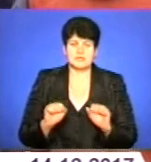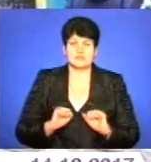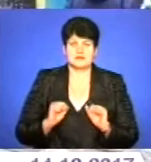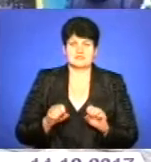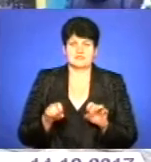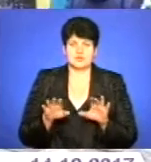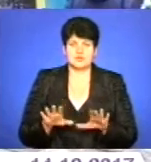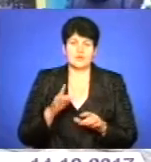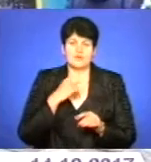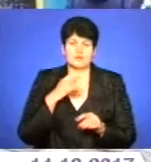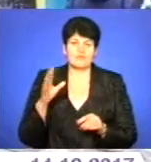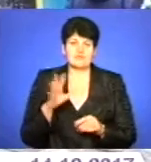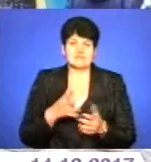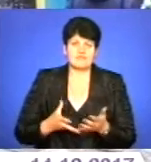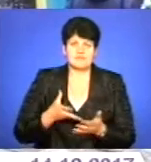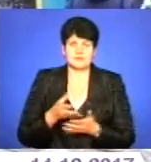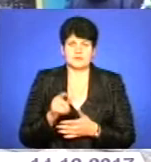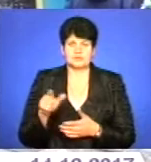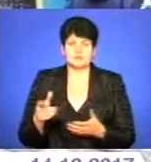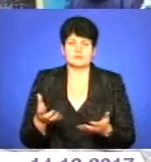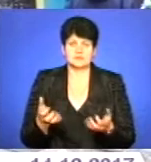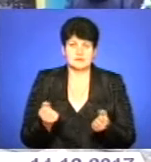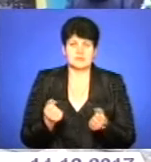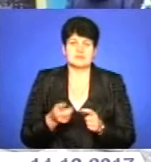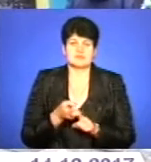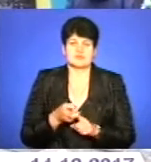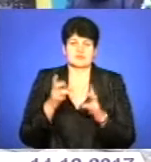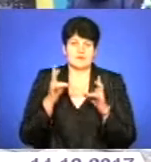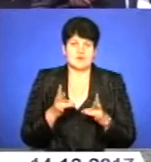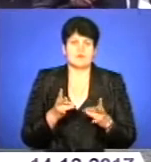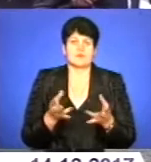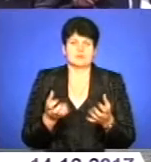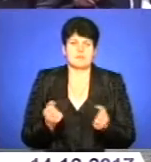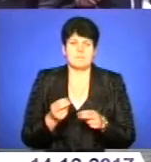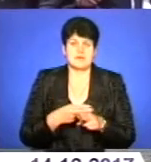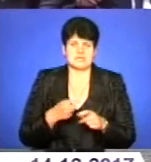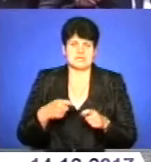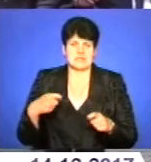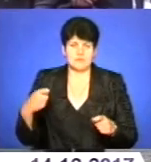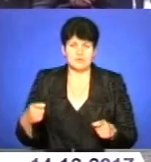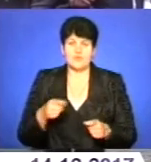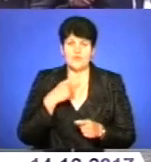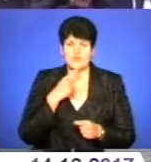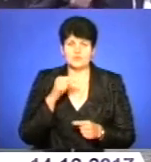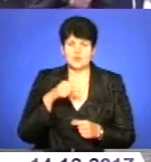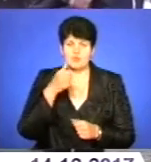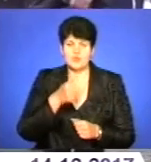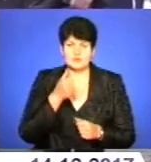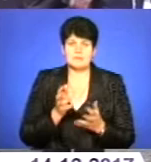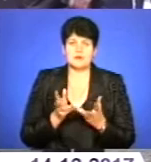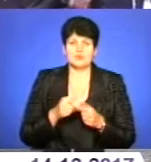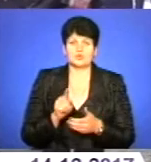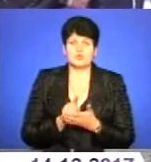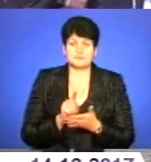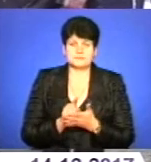вирішувати. Стверджує, усі виплати люди, які постраждали внаслідок аварії, отримують без затримок. Окрім того, зазначає, цьогоріч при перерахунку